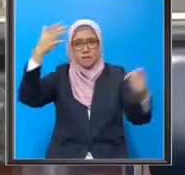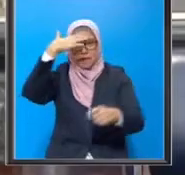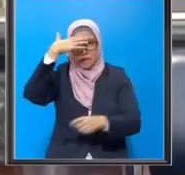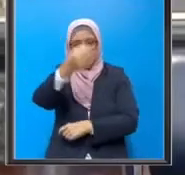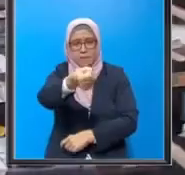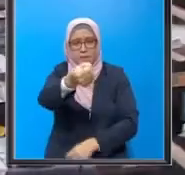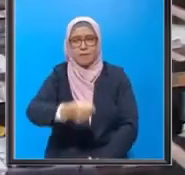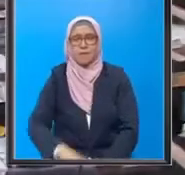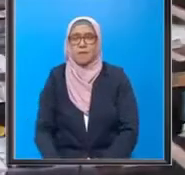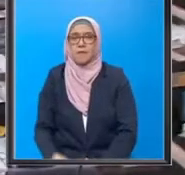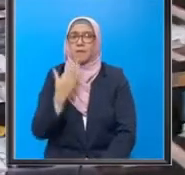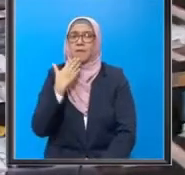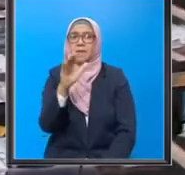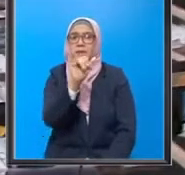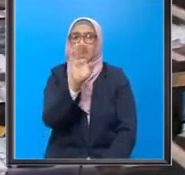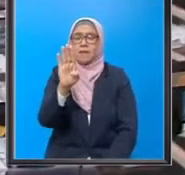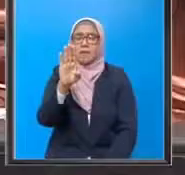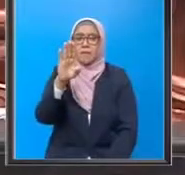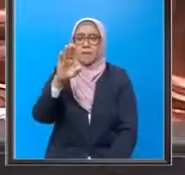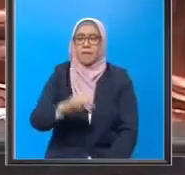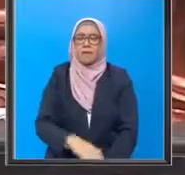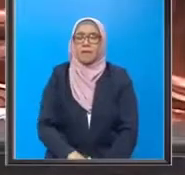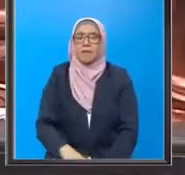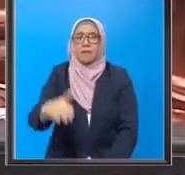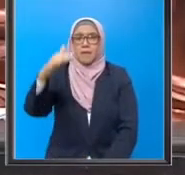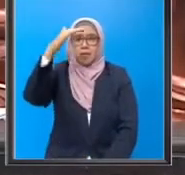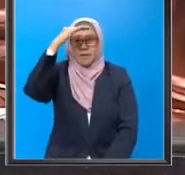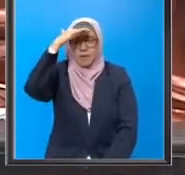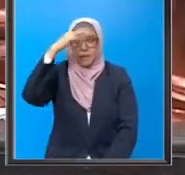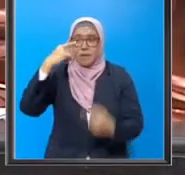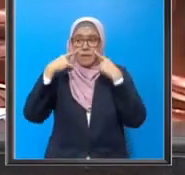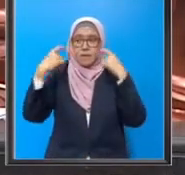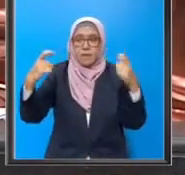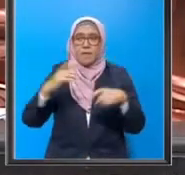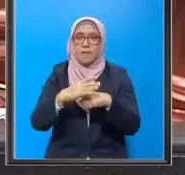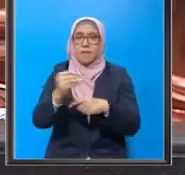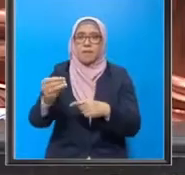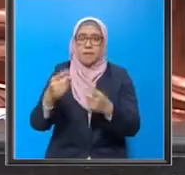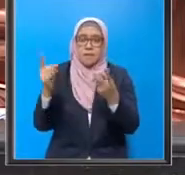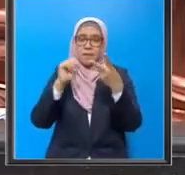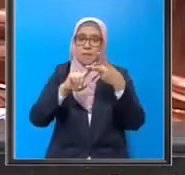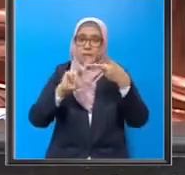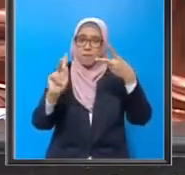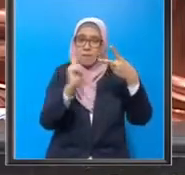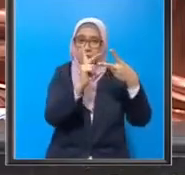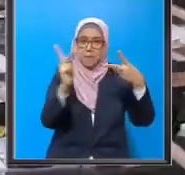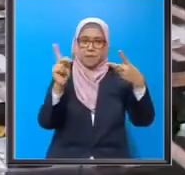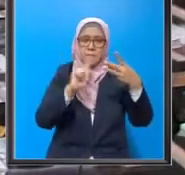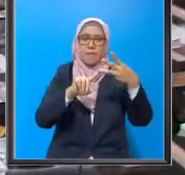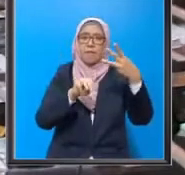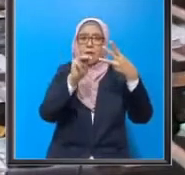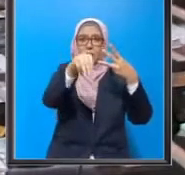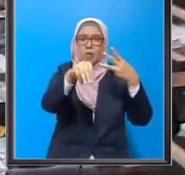perkakas yang rumah jawa baru sekarang saya jemput yang berhomonim volk rays dikutip biaya bola moal